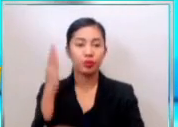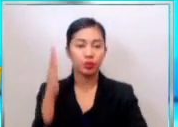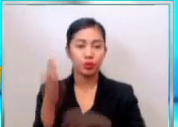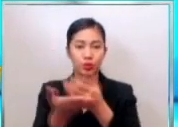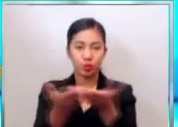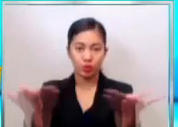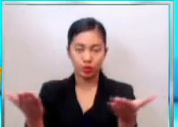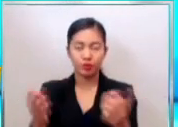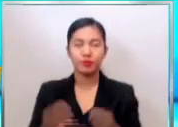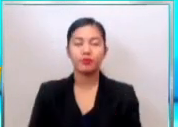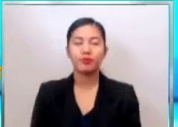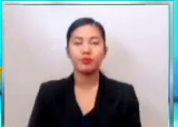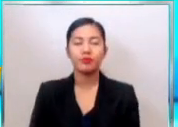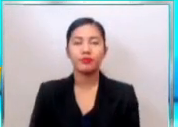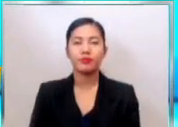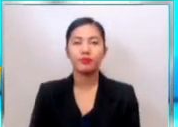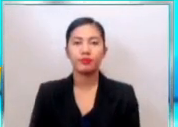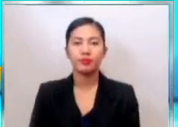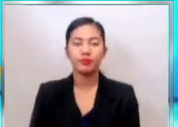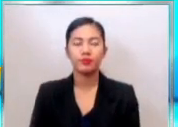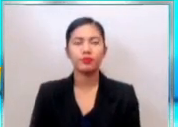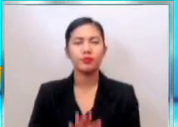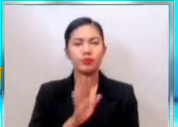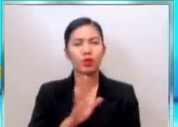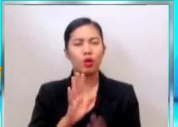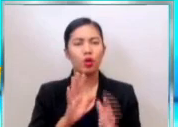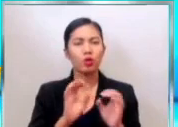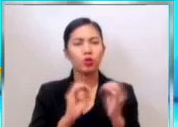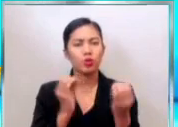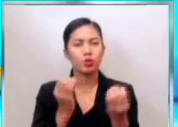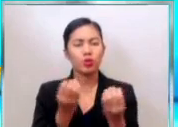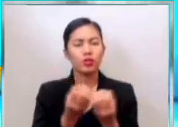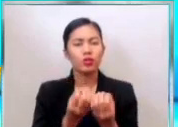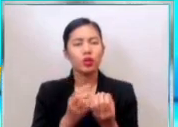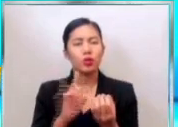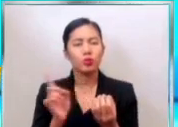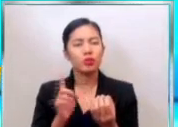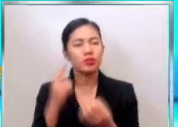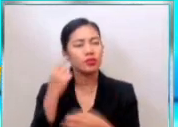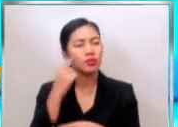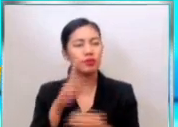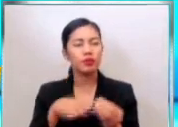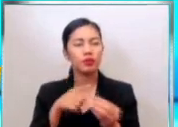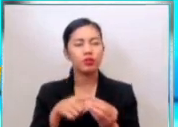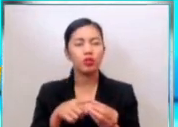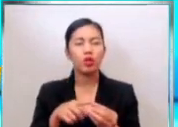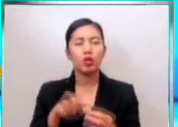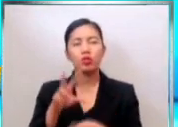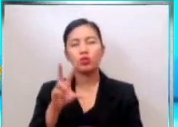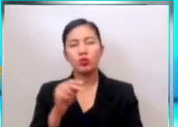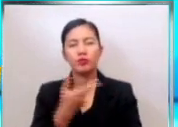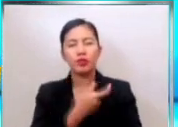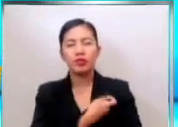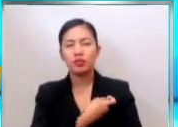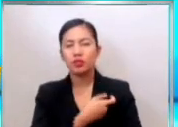ano po yung posisyon ng inyong grupo dito sa no vaccine, no work policy sa mga restaurant at iba pang apiling establishment.